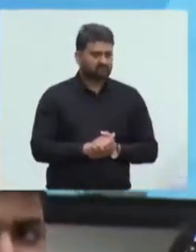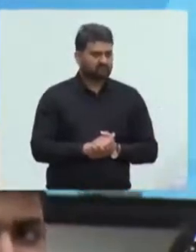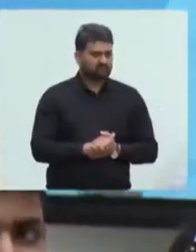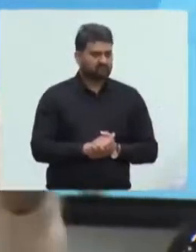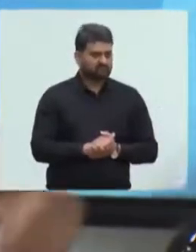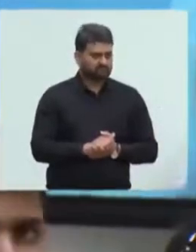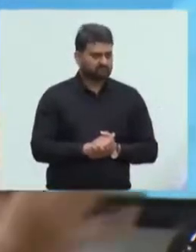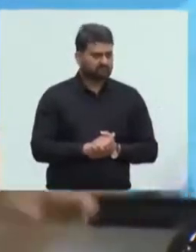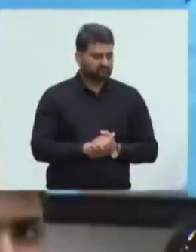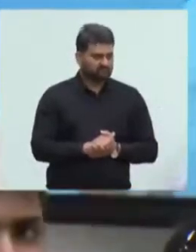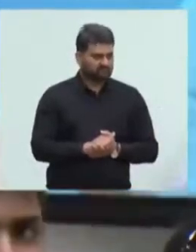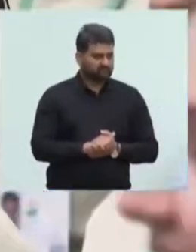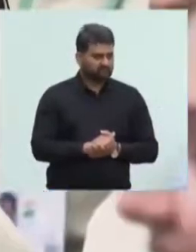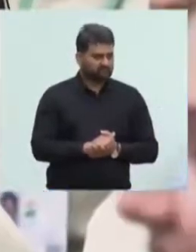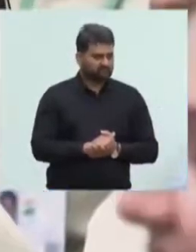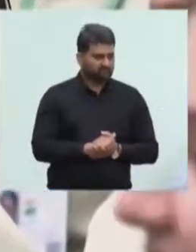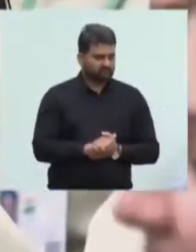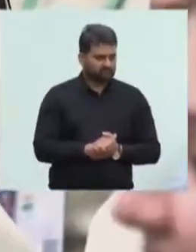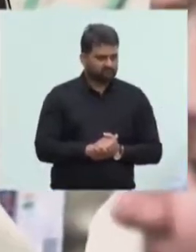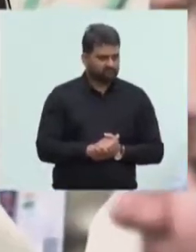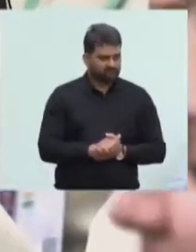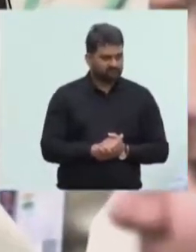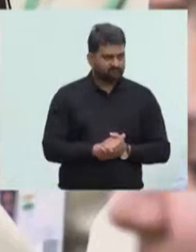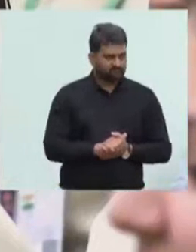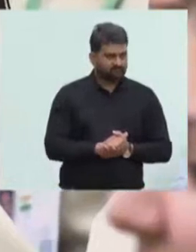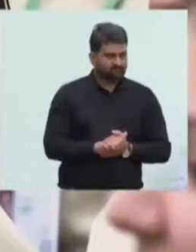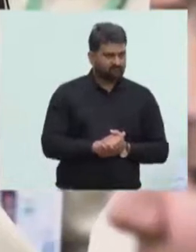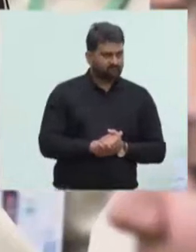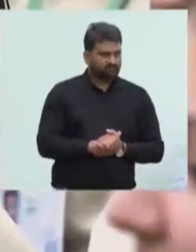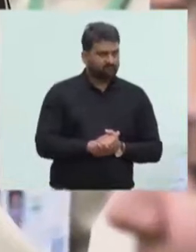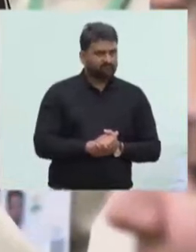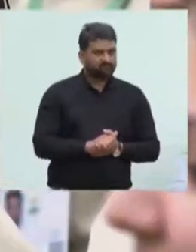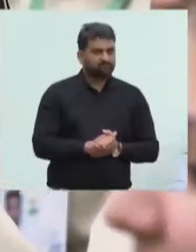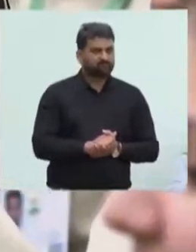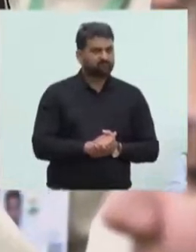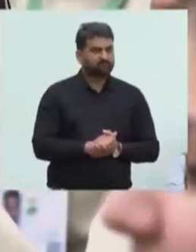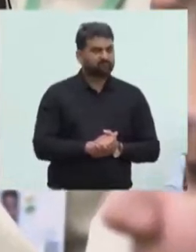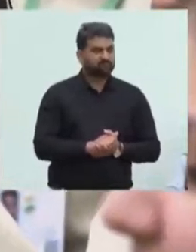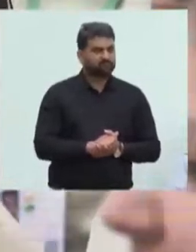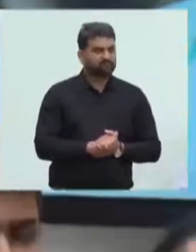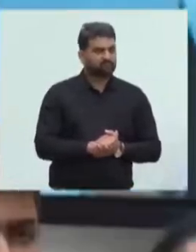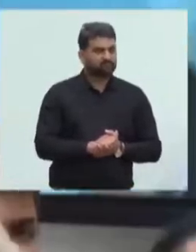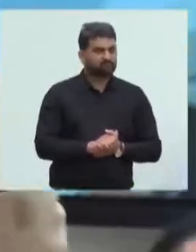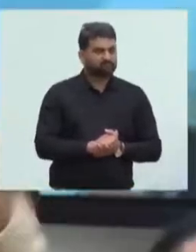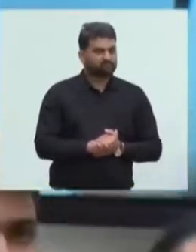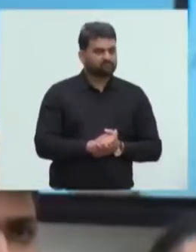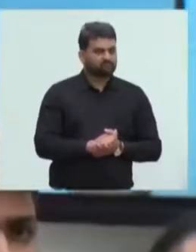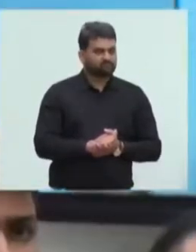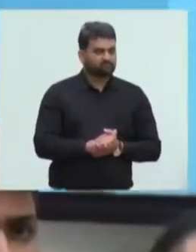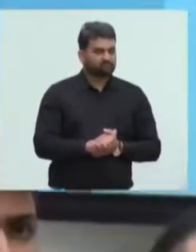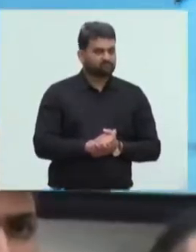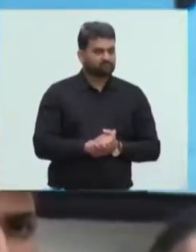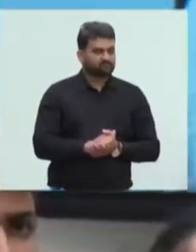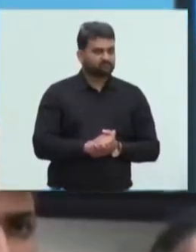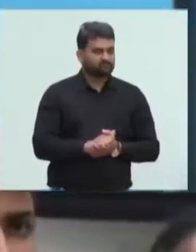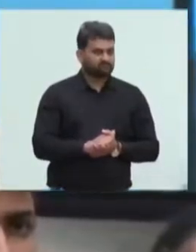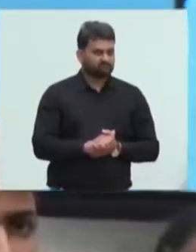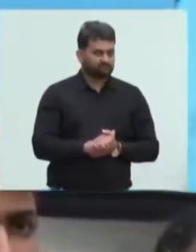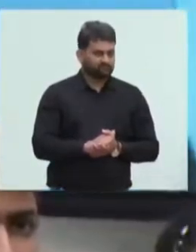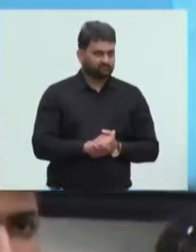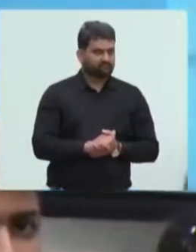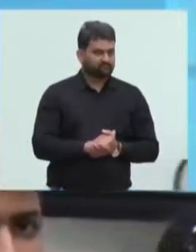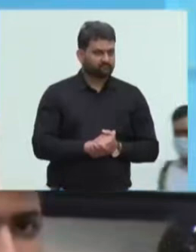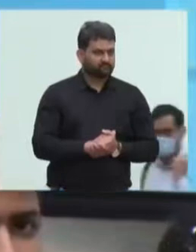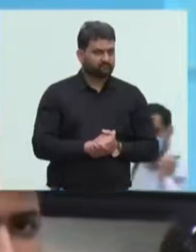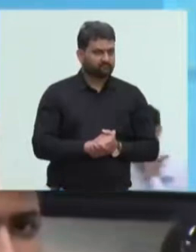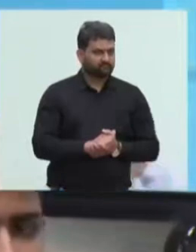वह मेहनत और जाया नहीं जाती है मैं बिल्कुल देखता हूं कि वह कैसे खेल रहे हैं और उसको निरंतर बढ़ता रहता है सुबह शाम में लगातार प्रैक्टिस बहुत ध्यान देता